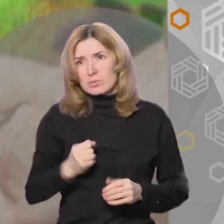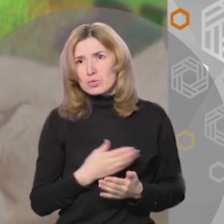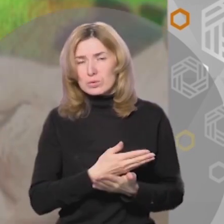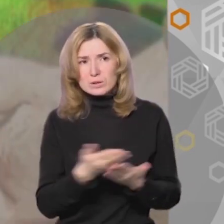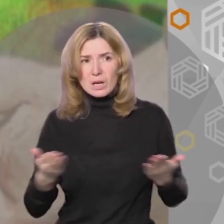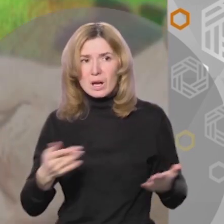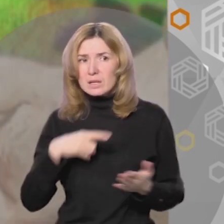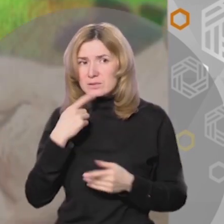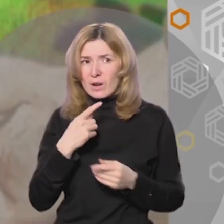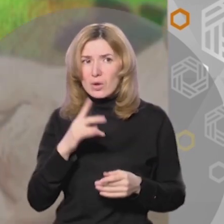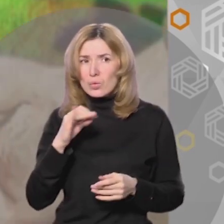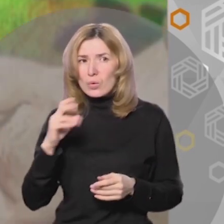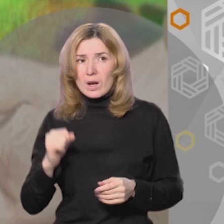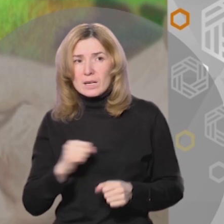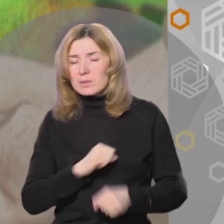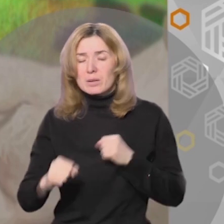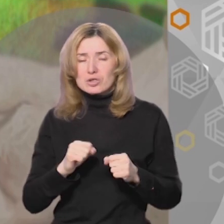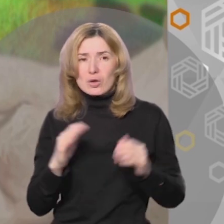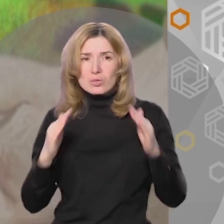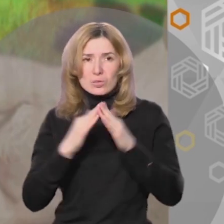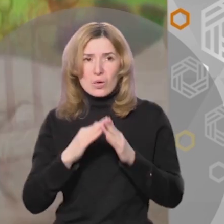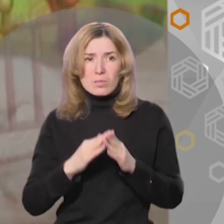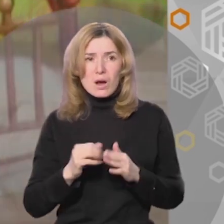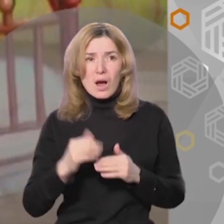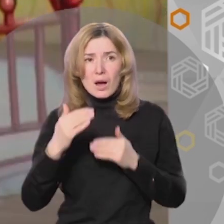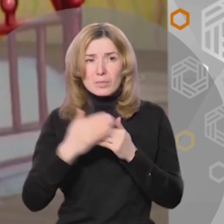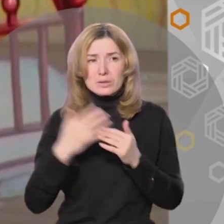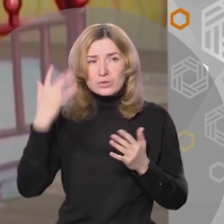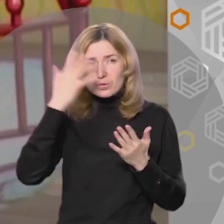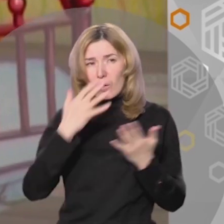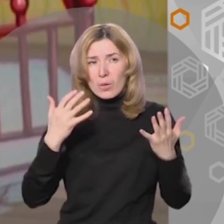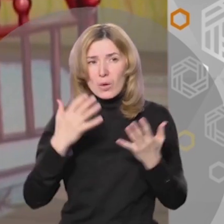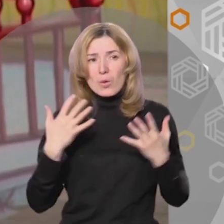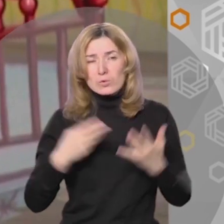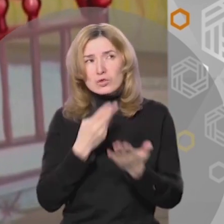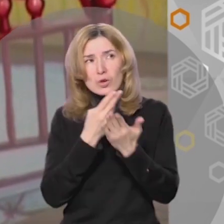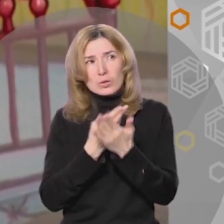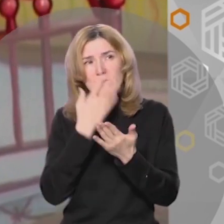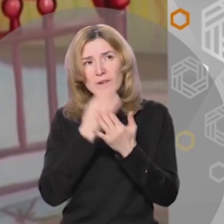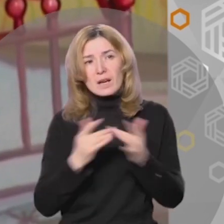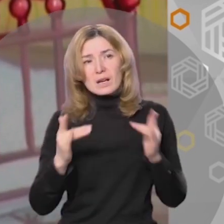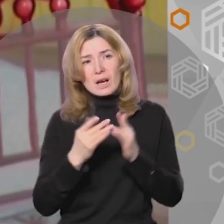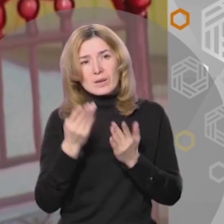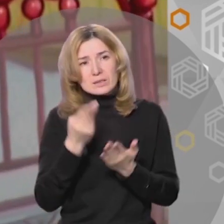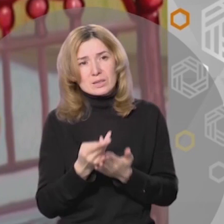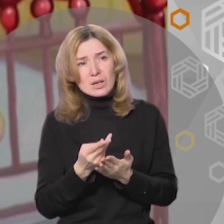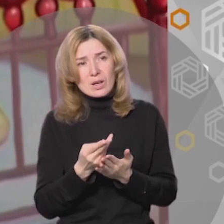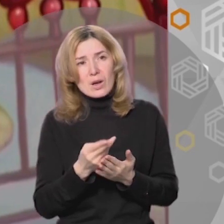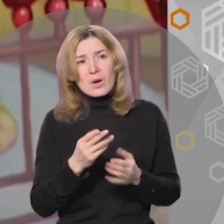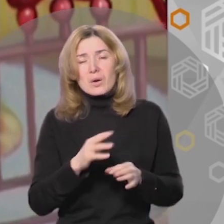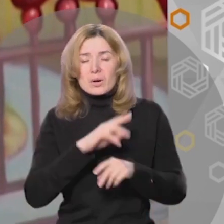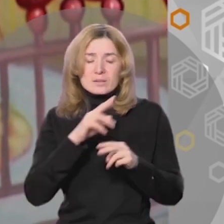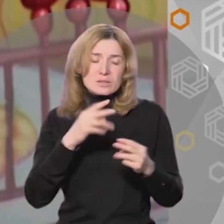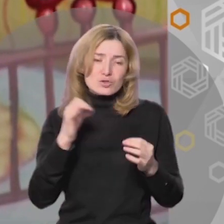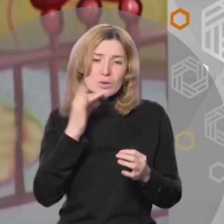друзья! Хрюкнул Нюка и поскакал к дому. А перед сном, уже лежа в своей постельке, Нюка еще